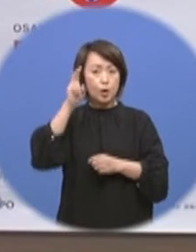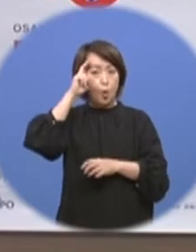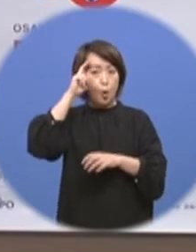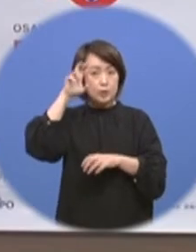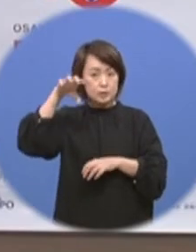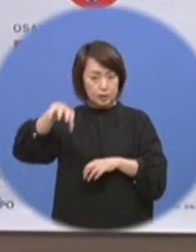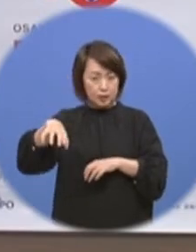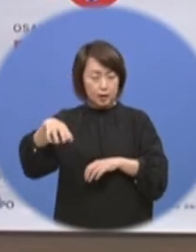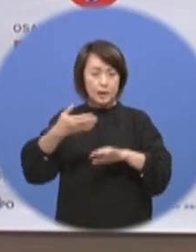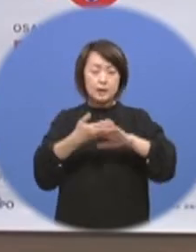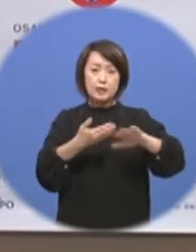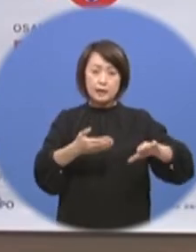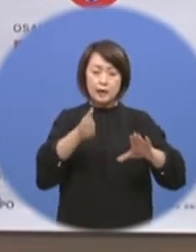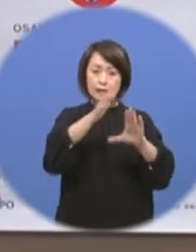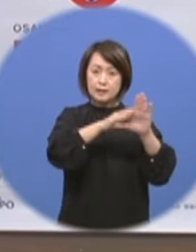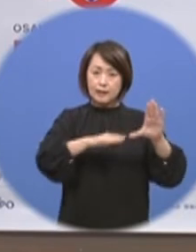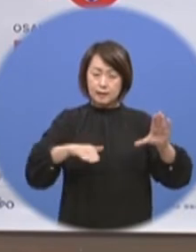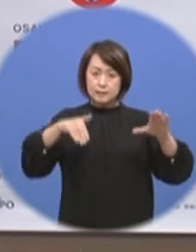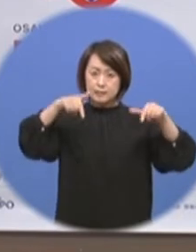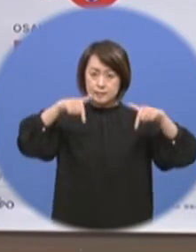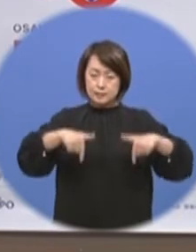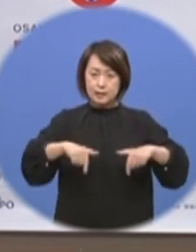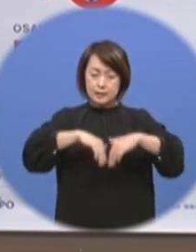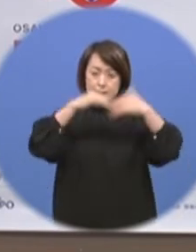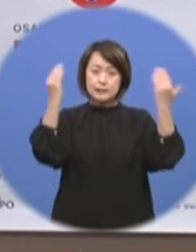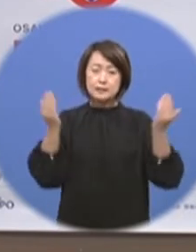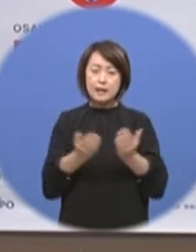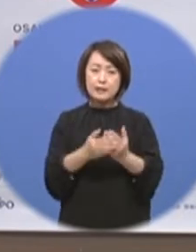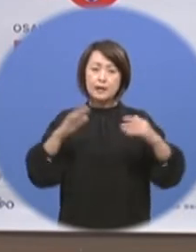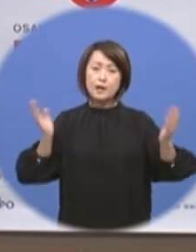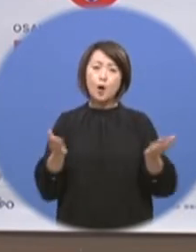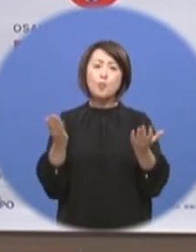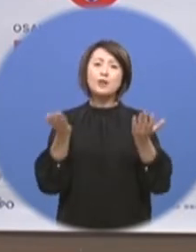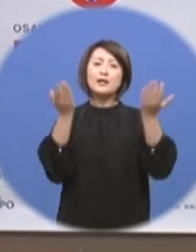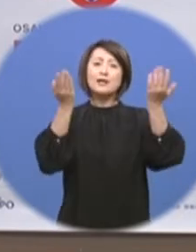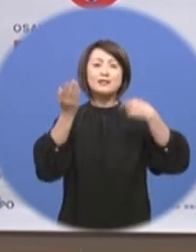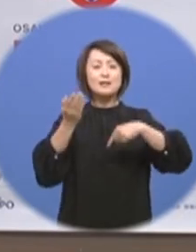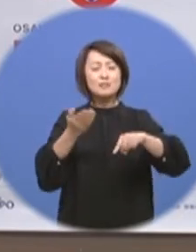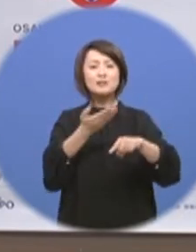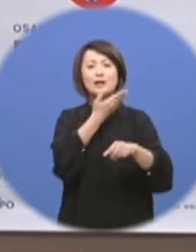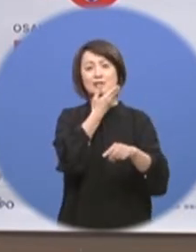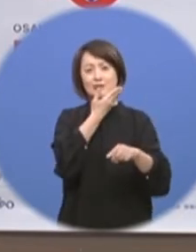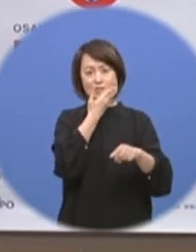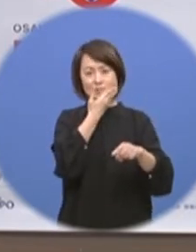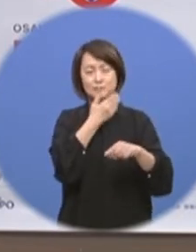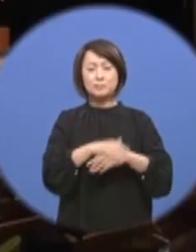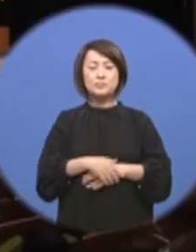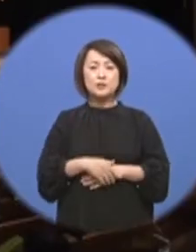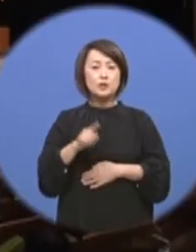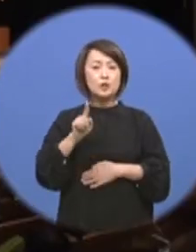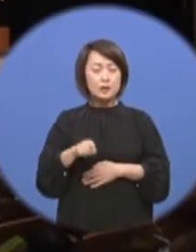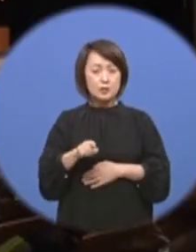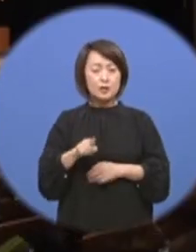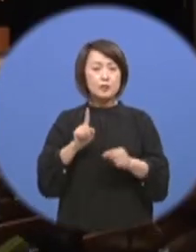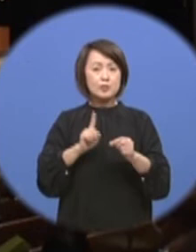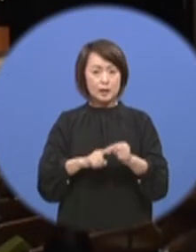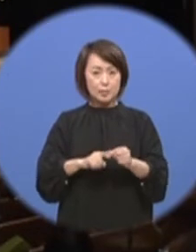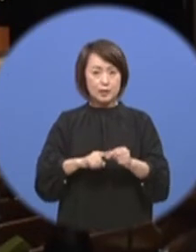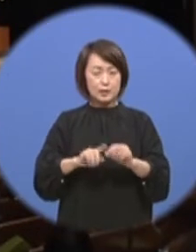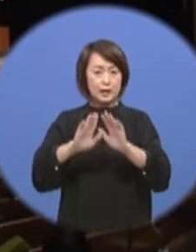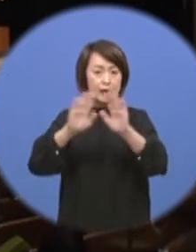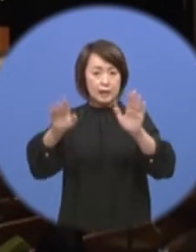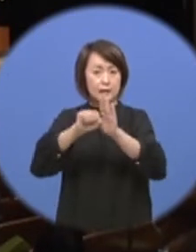成功に向けて関西全体で織り上げていくことが重要になっていますそのため万博の開催効果